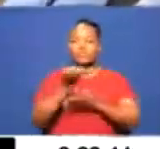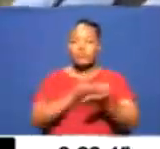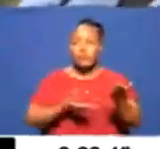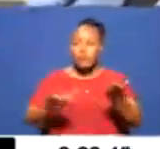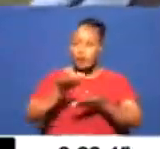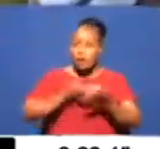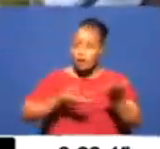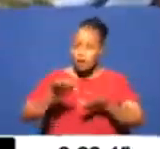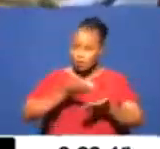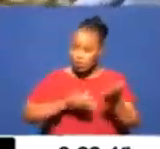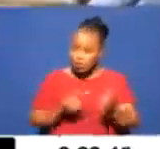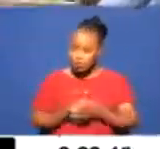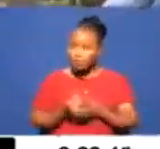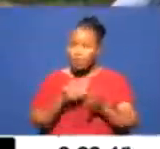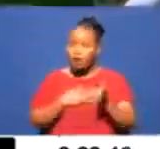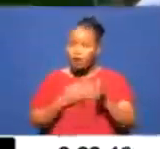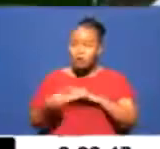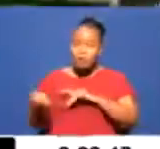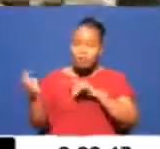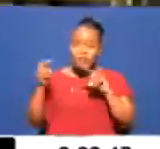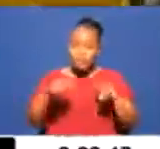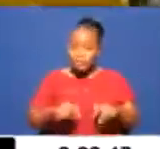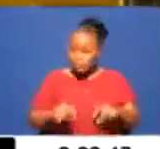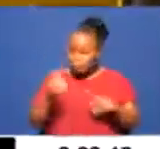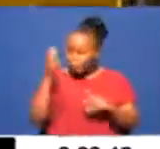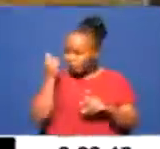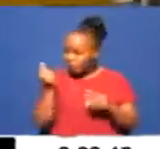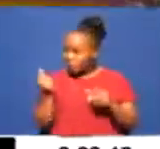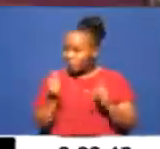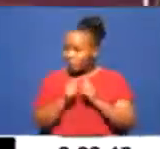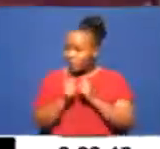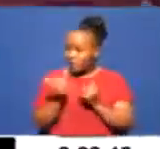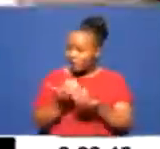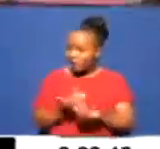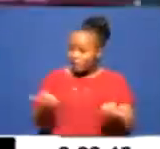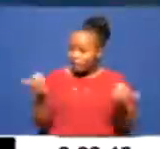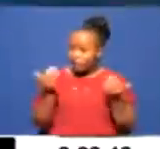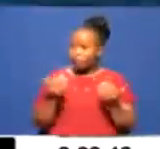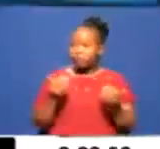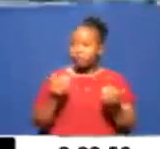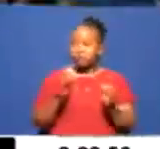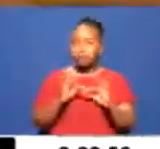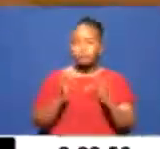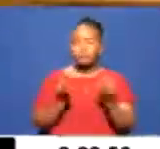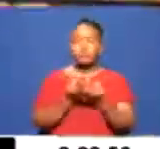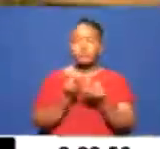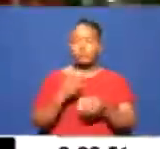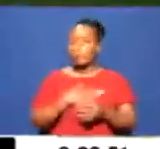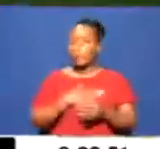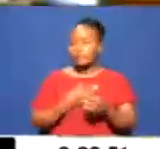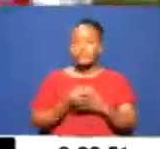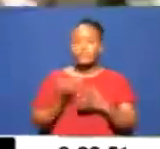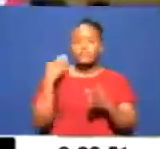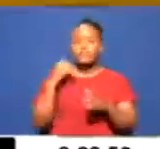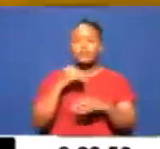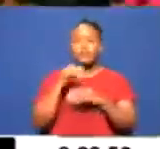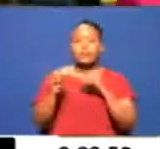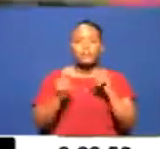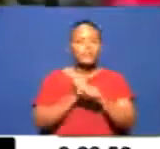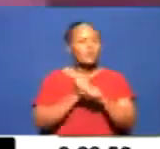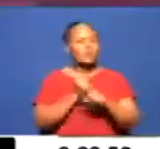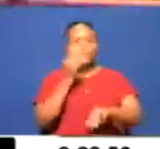ni kuleta familia yangu, tukiunga naye pamoja kulingana na hii mwaka yenye imeanza hii. Mwaka jana ilikuwa mwaka ngumu sana, mwaka ya